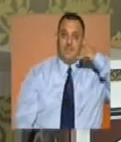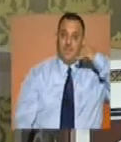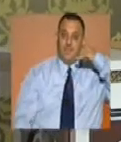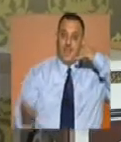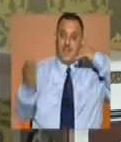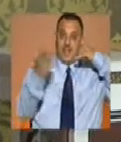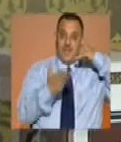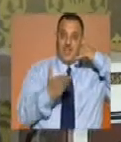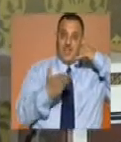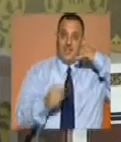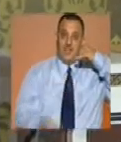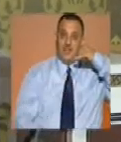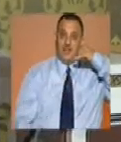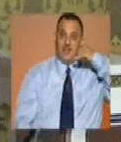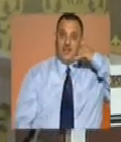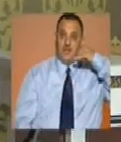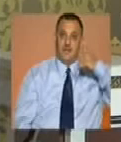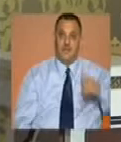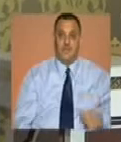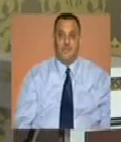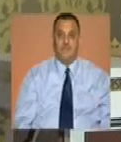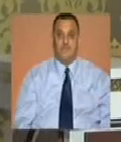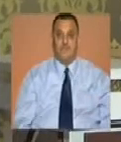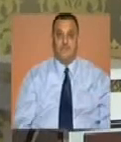تفضل يا زهير من فرنسا.